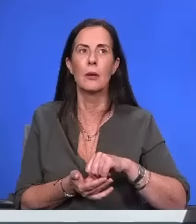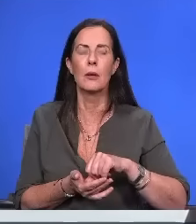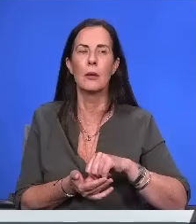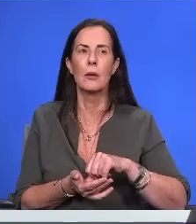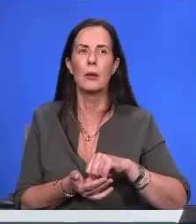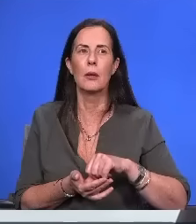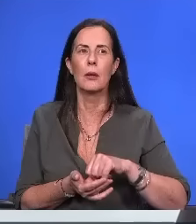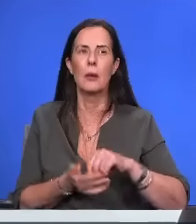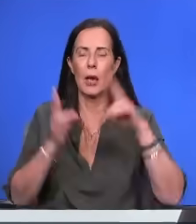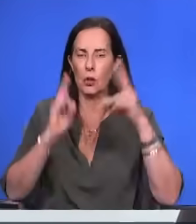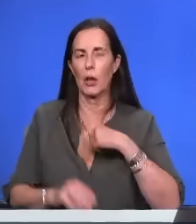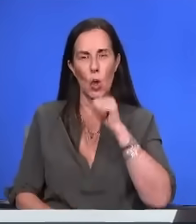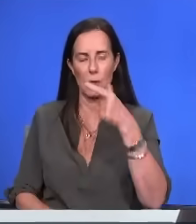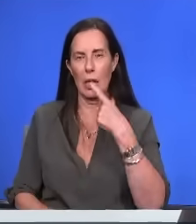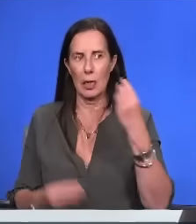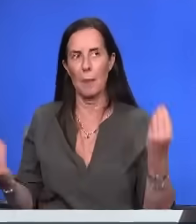תעצור רגע, אני לא רוצה להגיד משהו